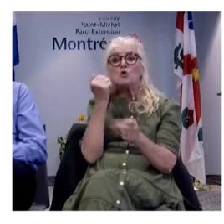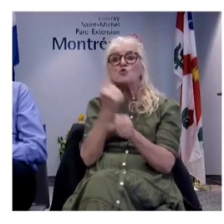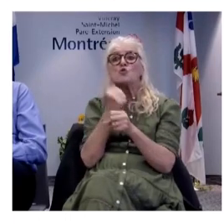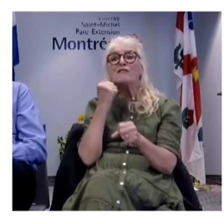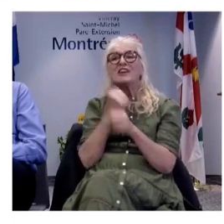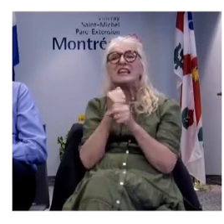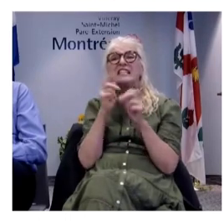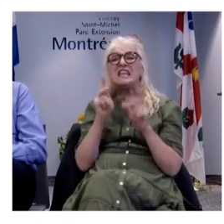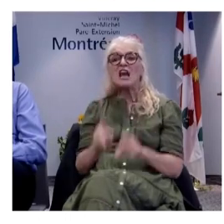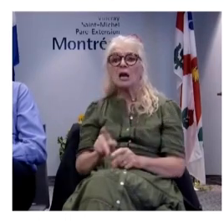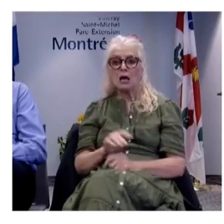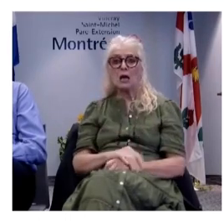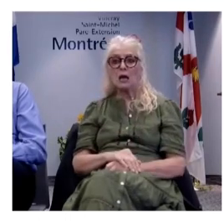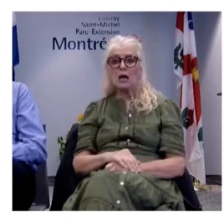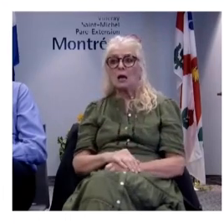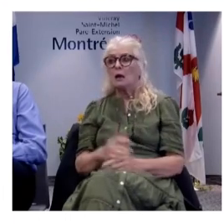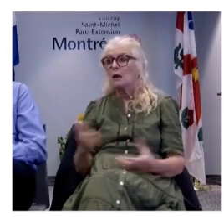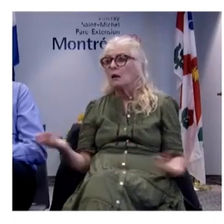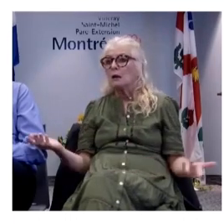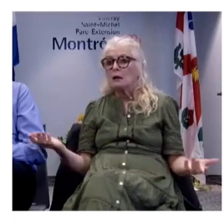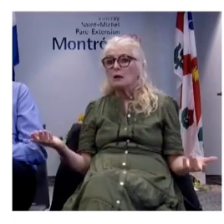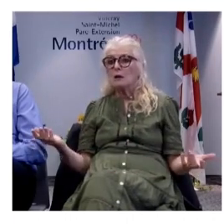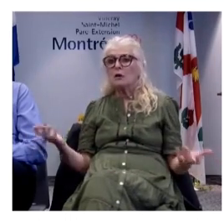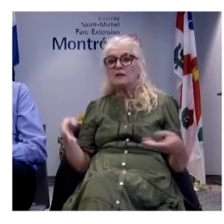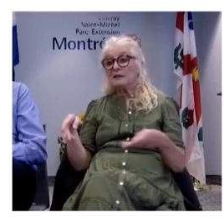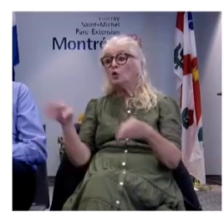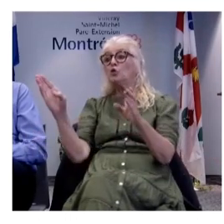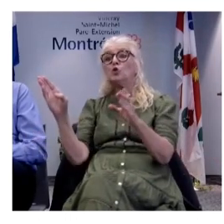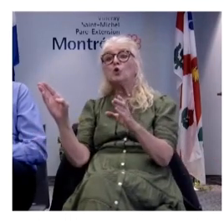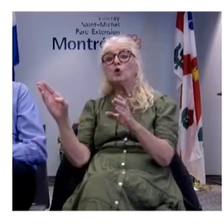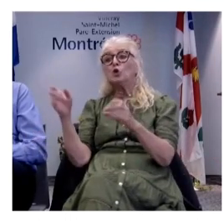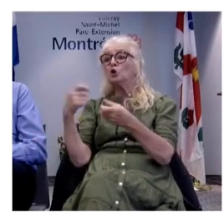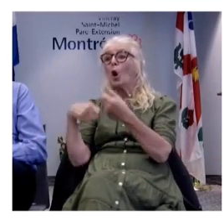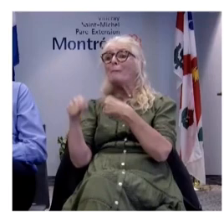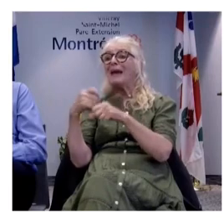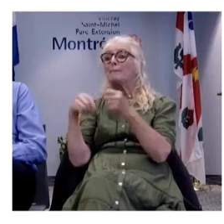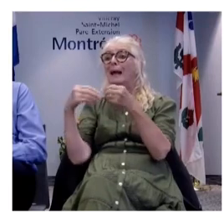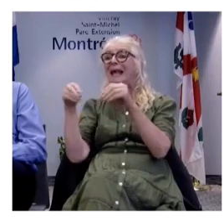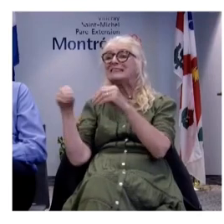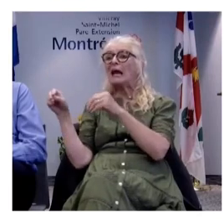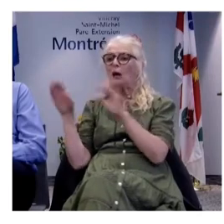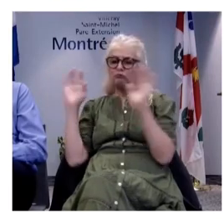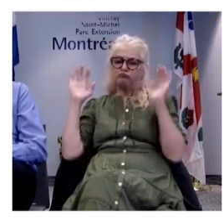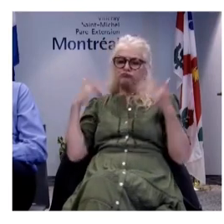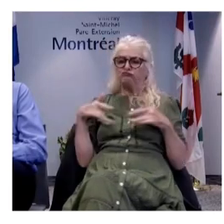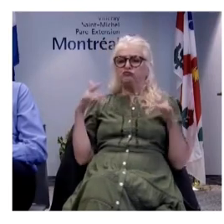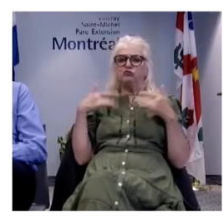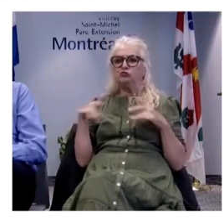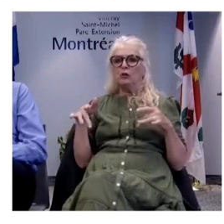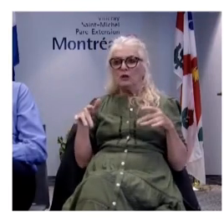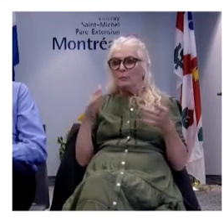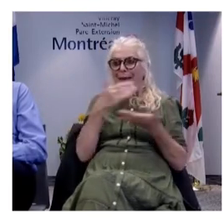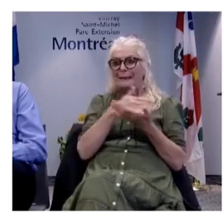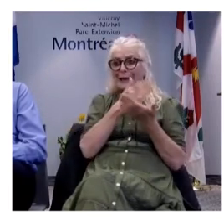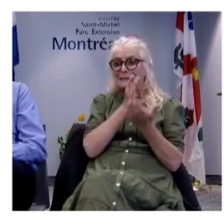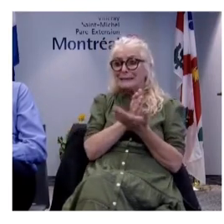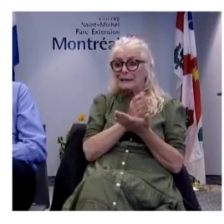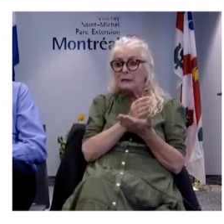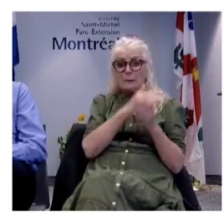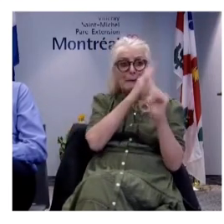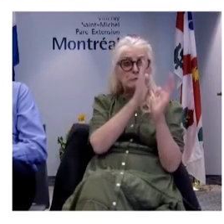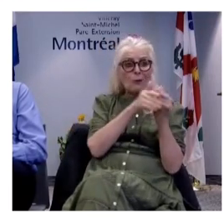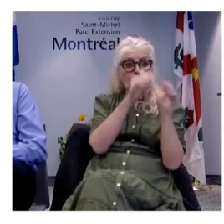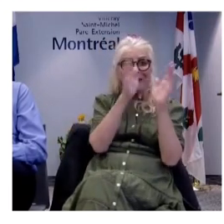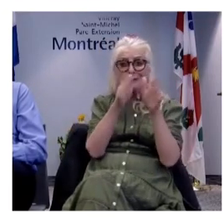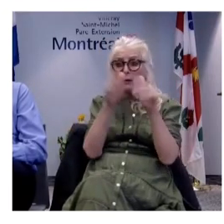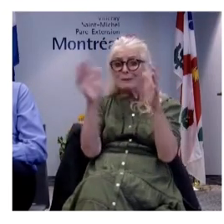c'est tout mais c'est une rue commerciale on s'en fout mais pas dans un quartier résidentiel où il y a pas de parking puis il y a beaucoup